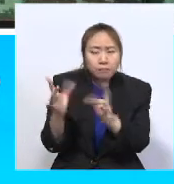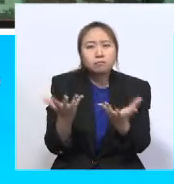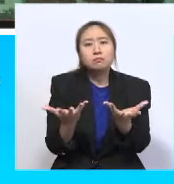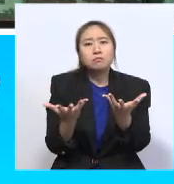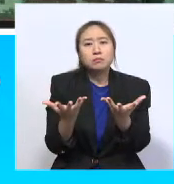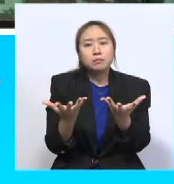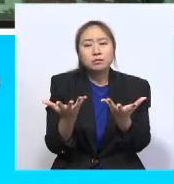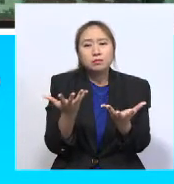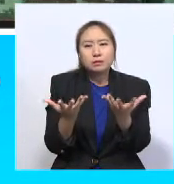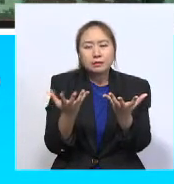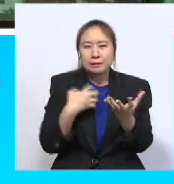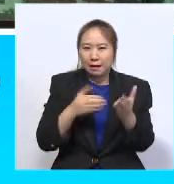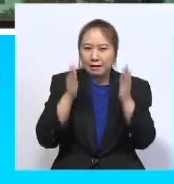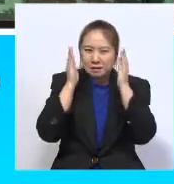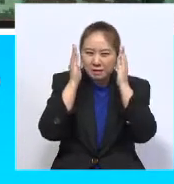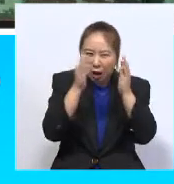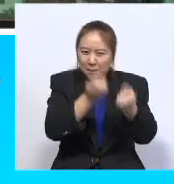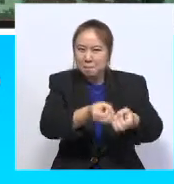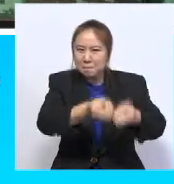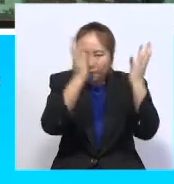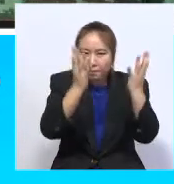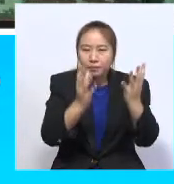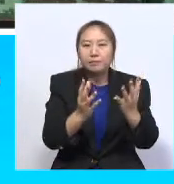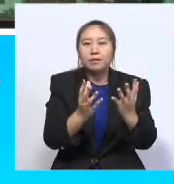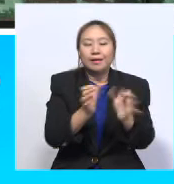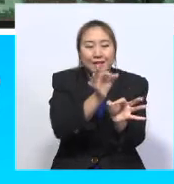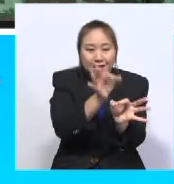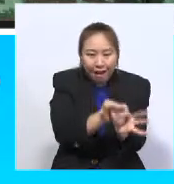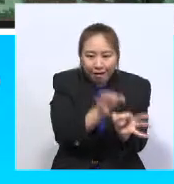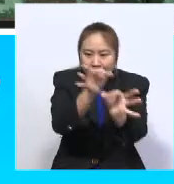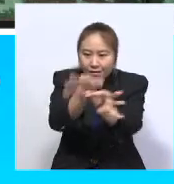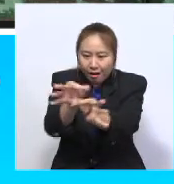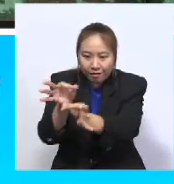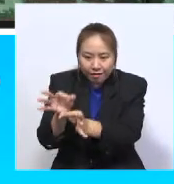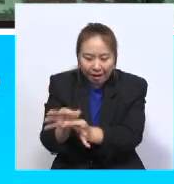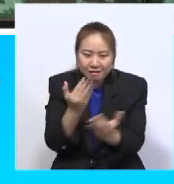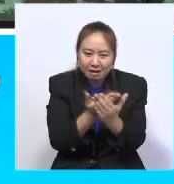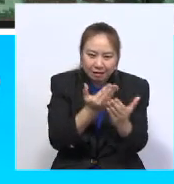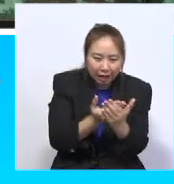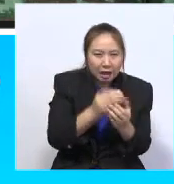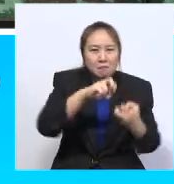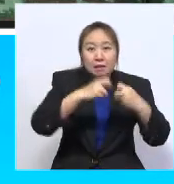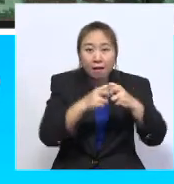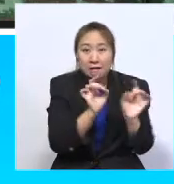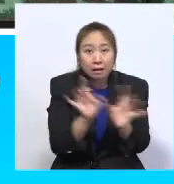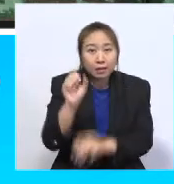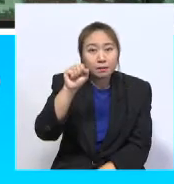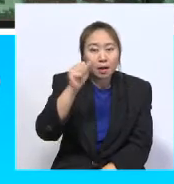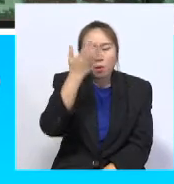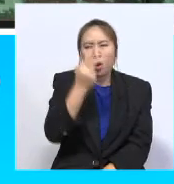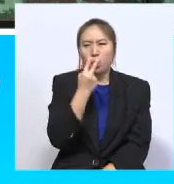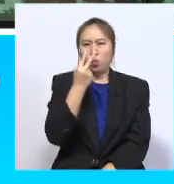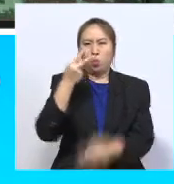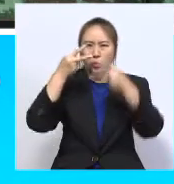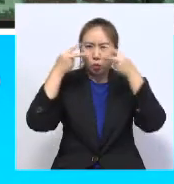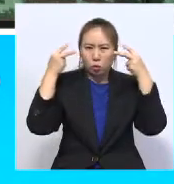ให้เกิดการเสียหายต่อเรื่องของธนาคารหรือว่าเรื่องของการเงิน เพราะว่าดูกลุ่มคนร้ายแล้วเนี่ยครั้งนี้เหมือน